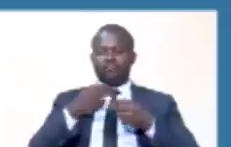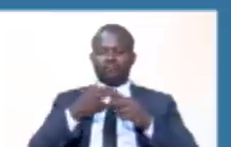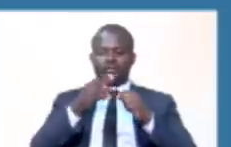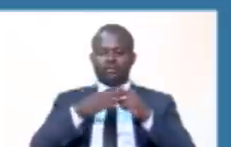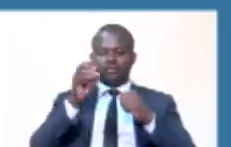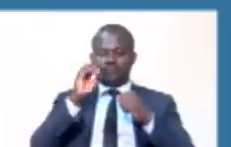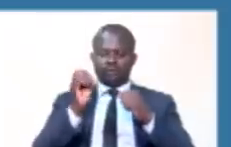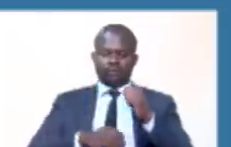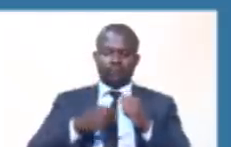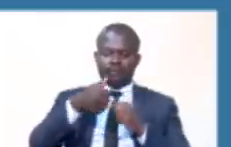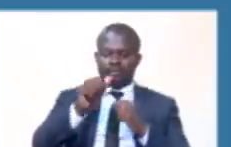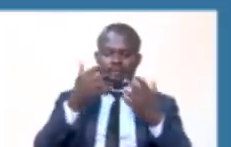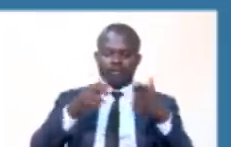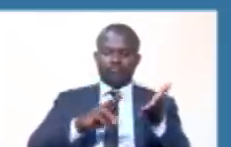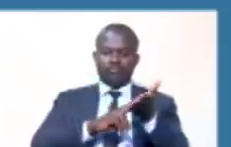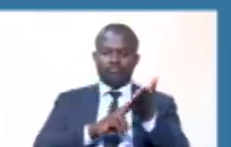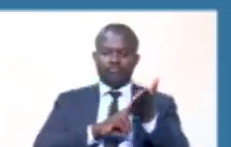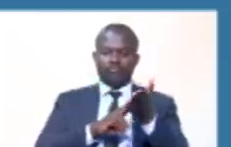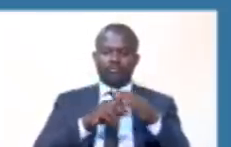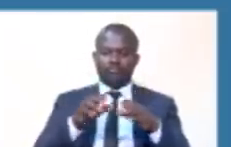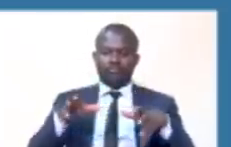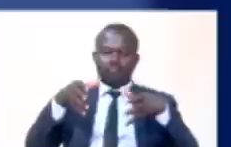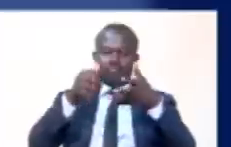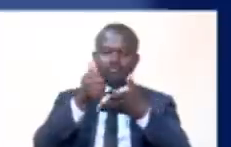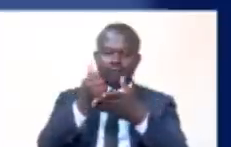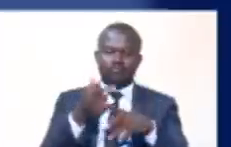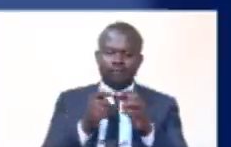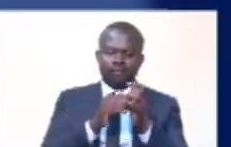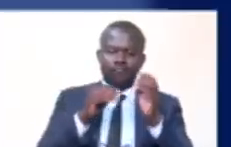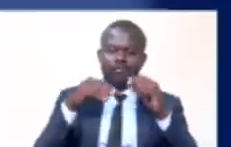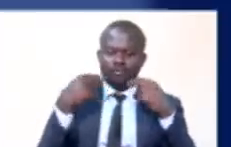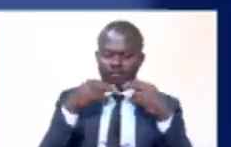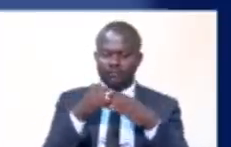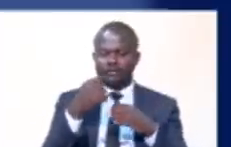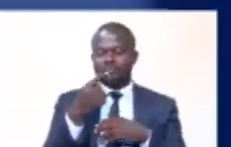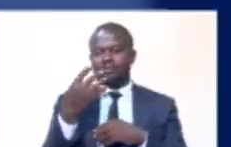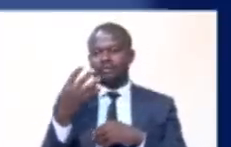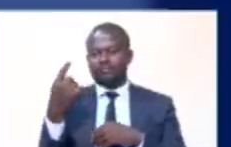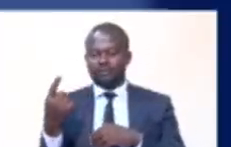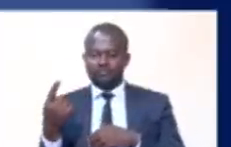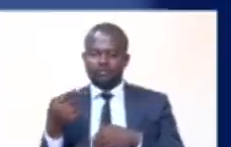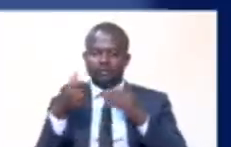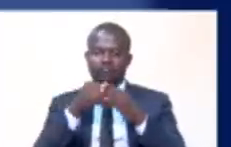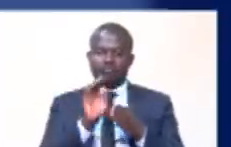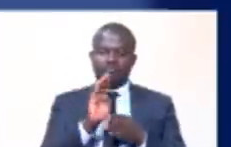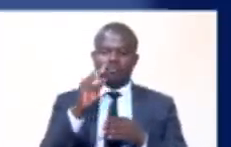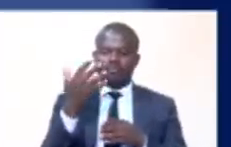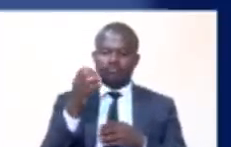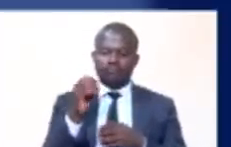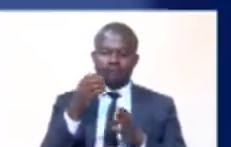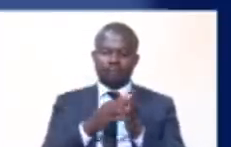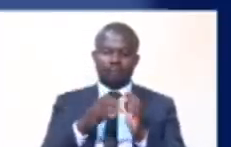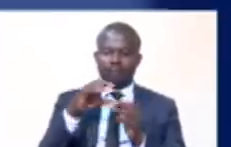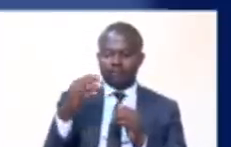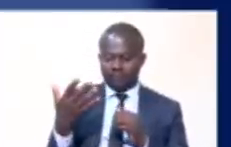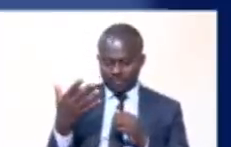90% byayo amaze gukoreshwa. Iki kigega cyafashije kandi amahoteli 141 yahawe miliyari 50.5,